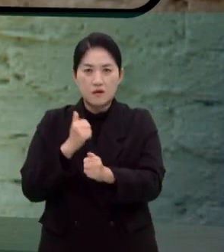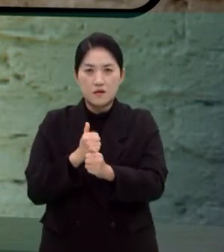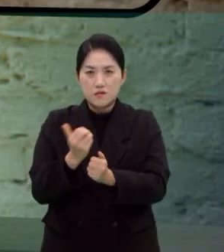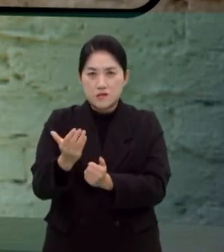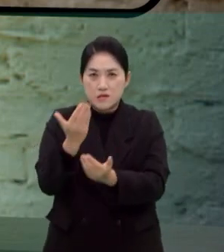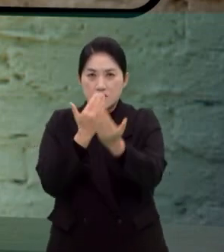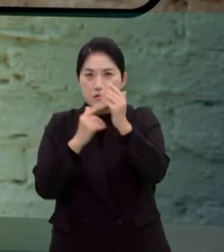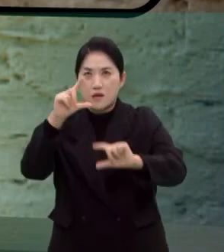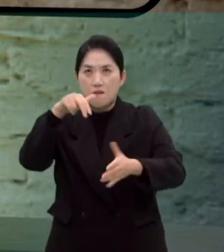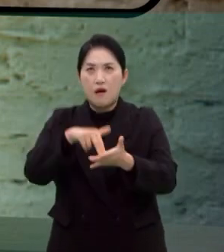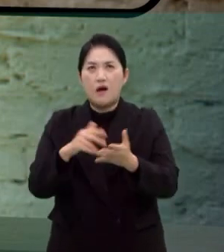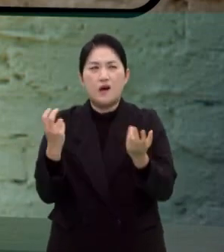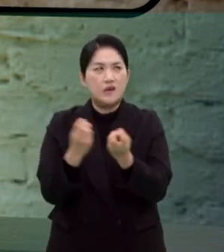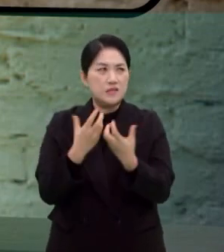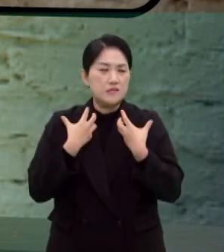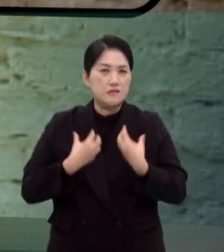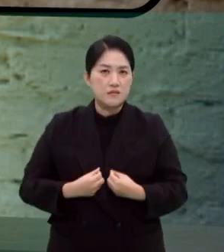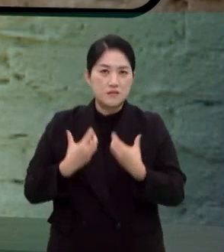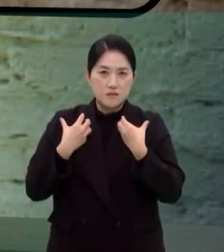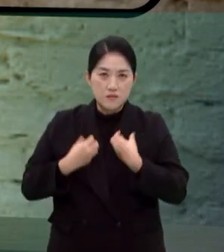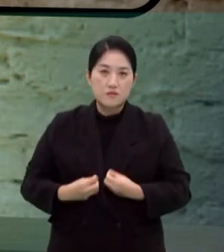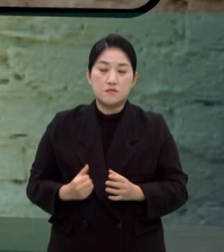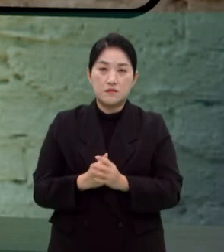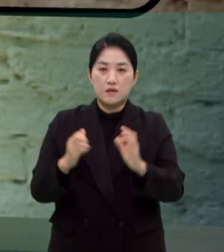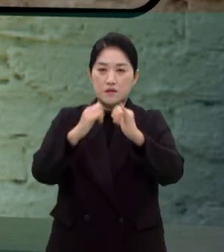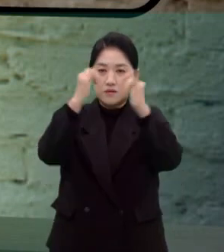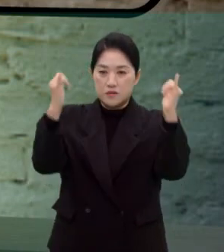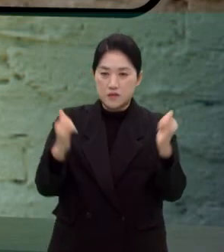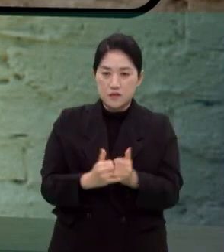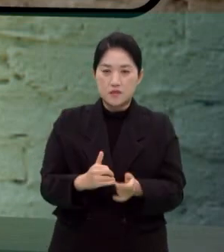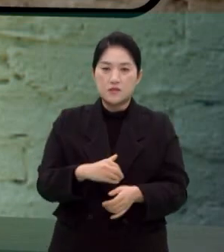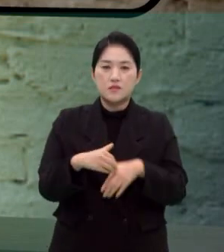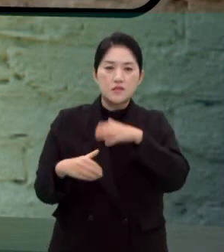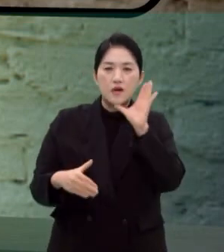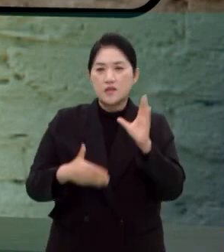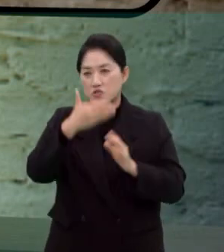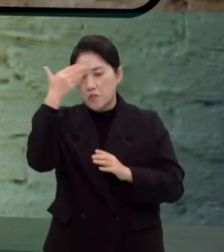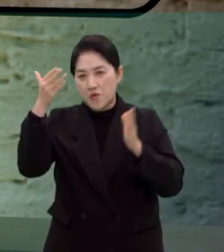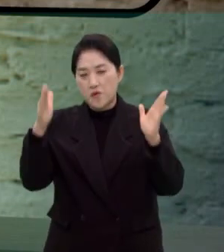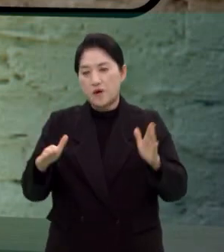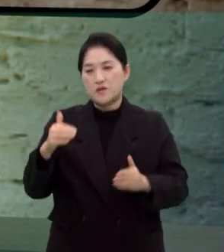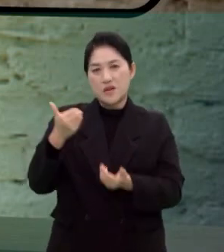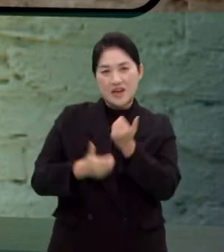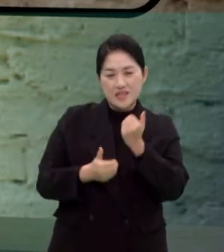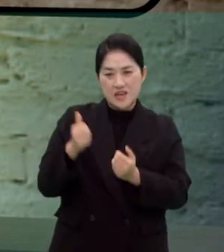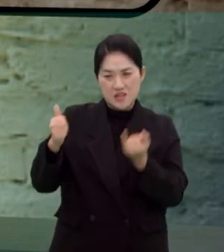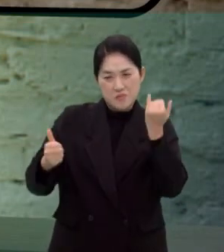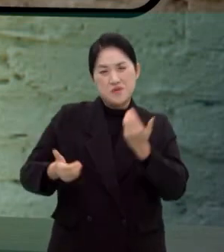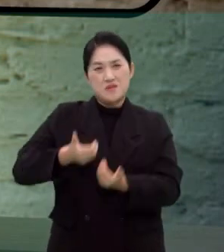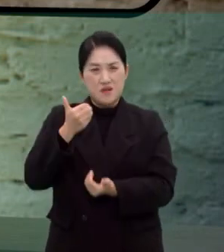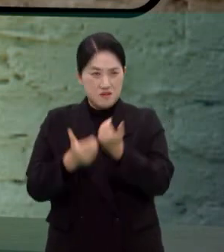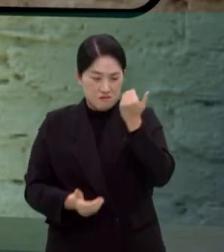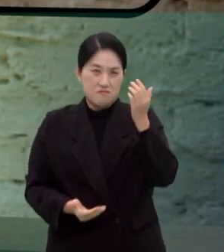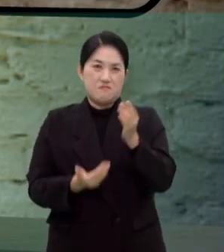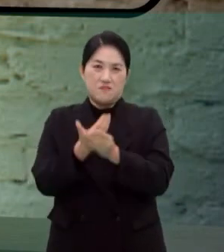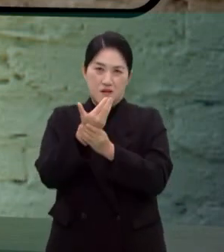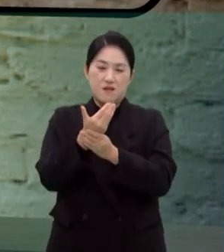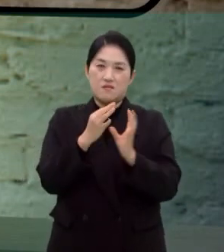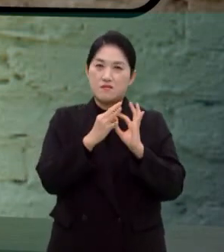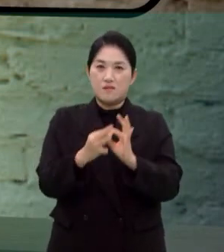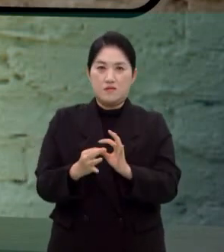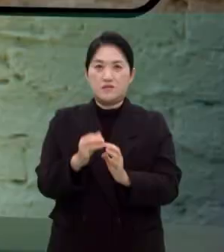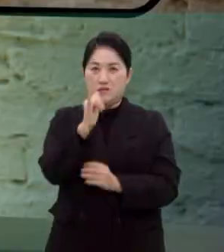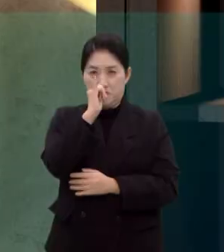앞에 좌절해야 했으며 사회는 세대 간의 갈등, 성별 간의 갈등으로 이어져 왔습니다.